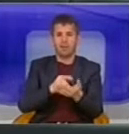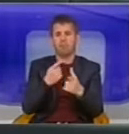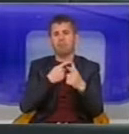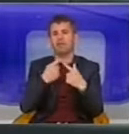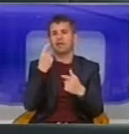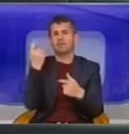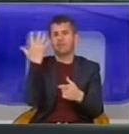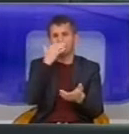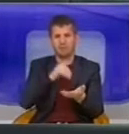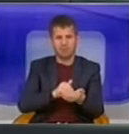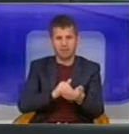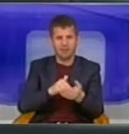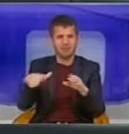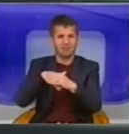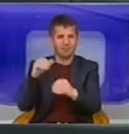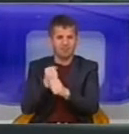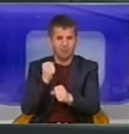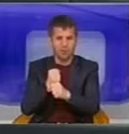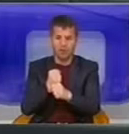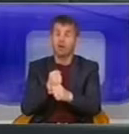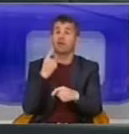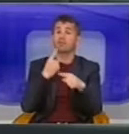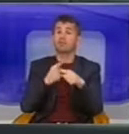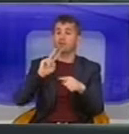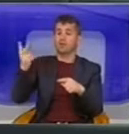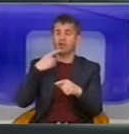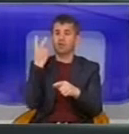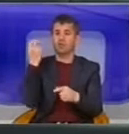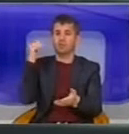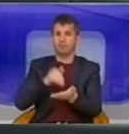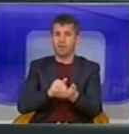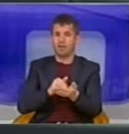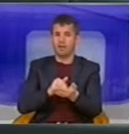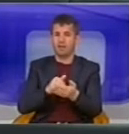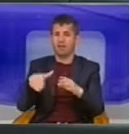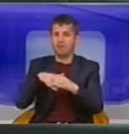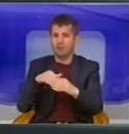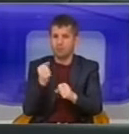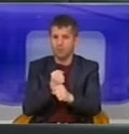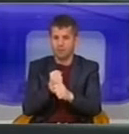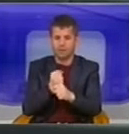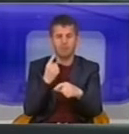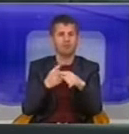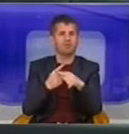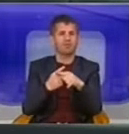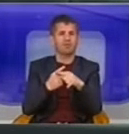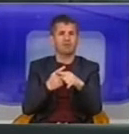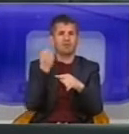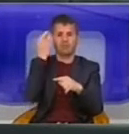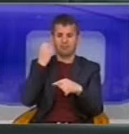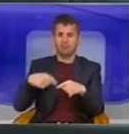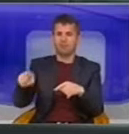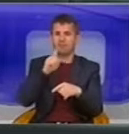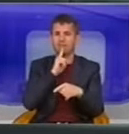150.000 vendeve të reja të punës, ndërsa një parti tjetër politike ka premtuar 200.000 vende të reja të punës, deri tek premtime cinike si ajo për